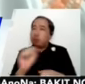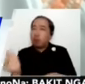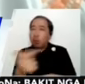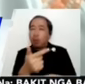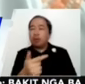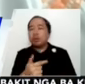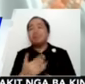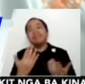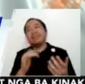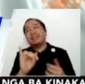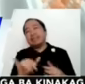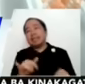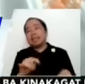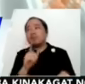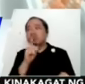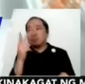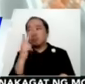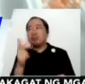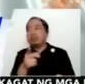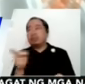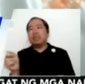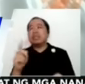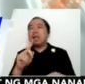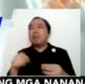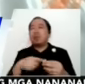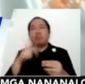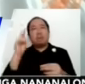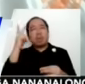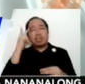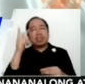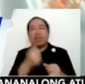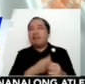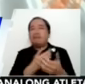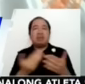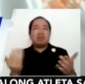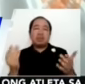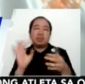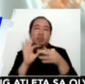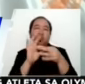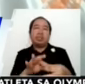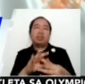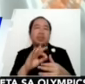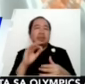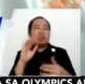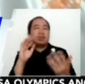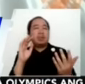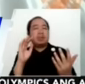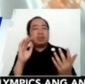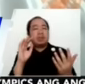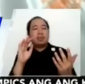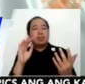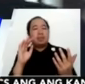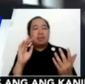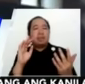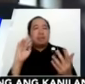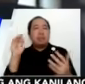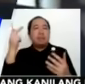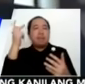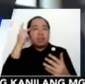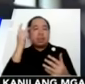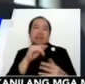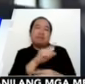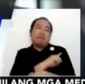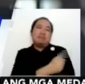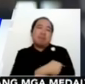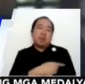motibo dyan. It's all about politics. Everything is all about politics and power.